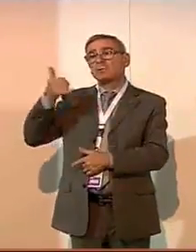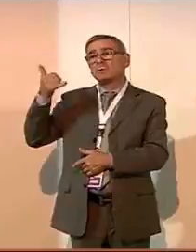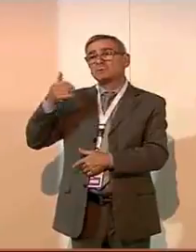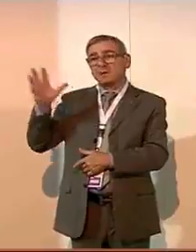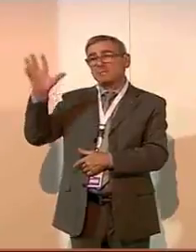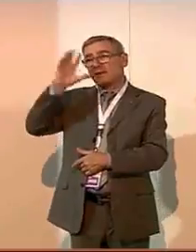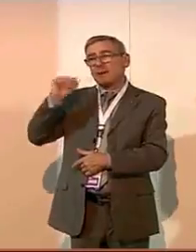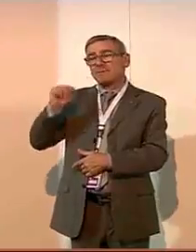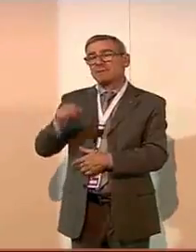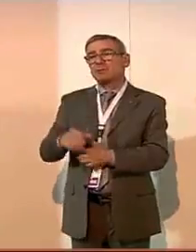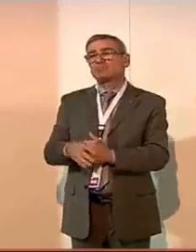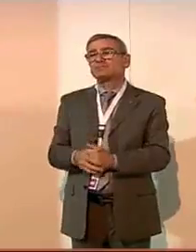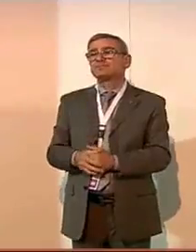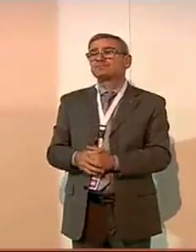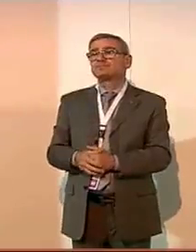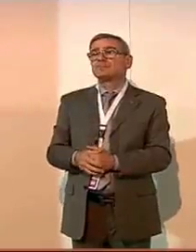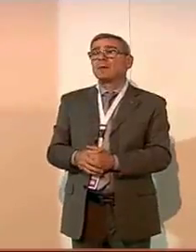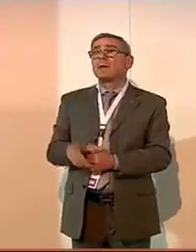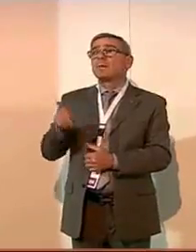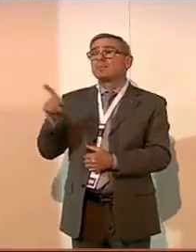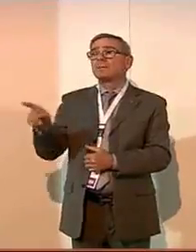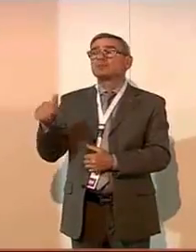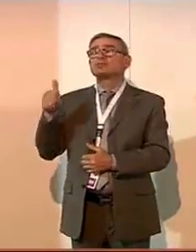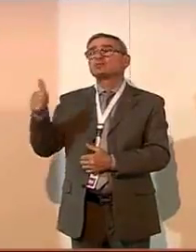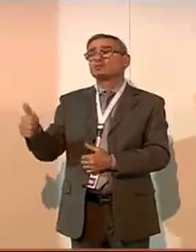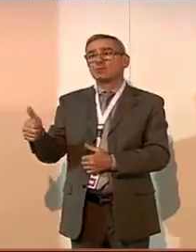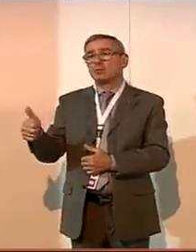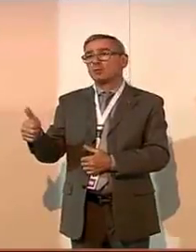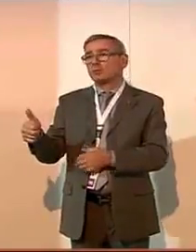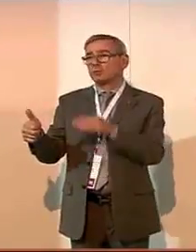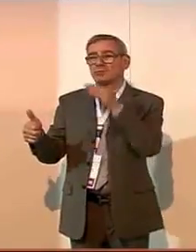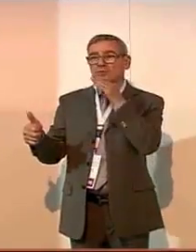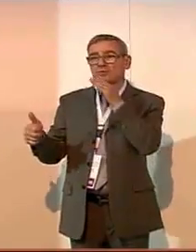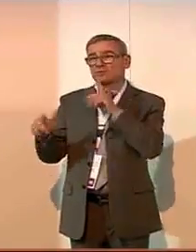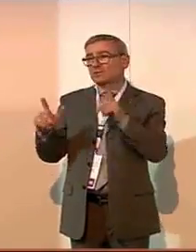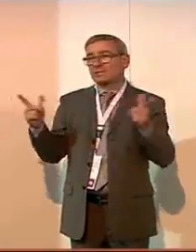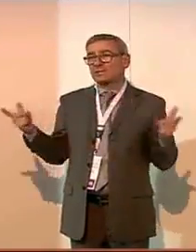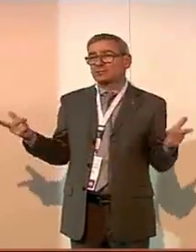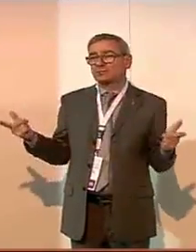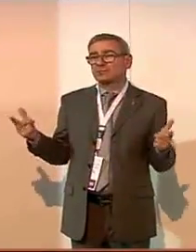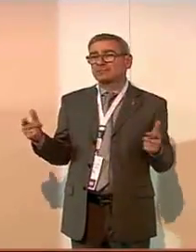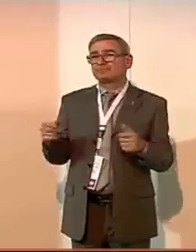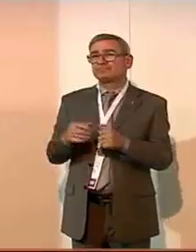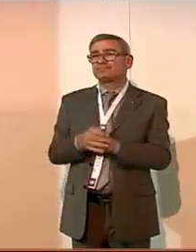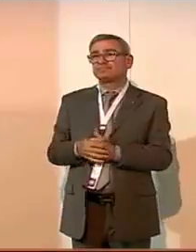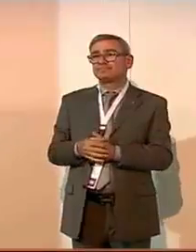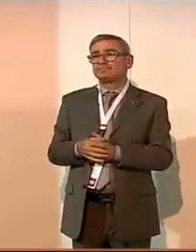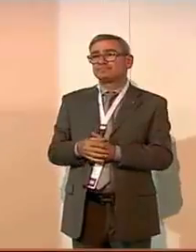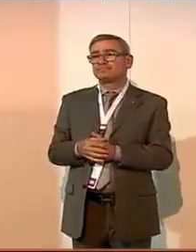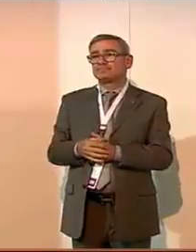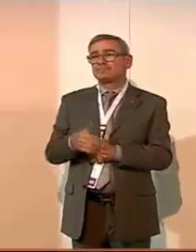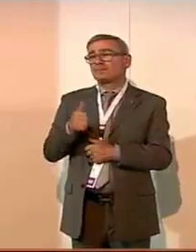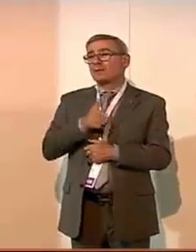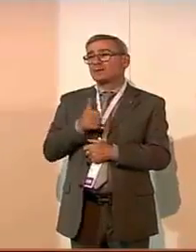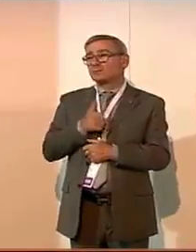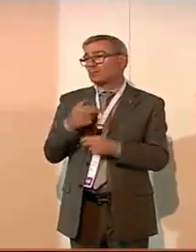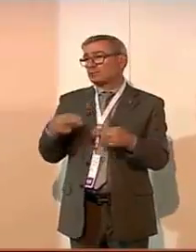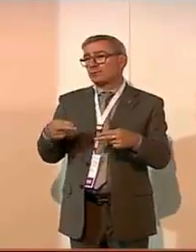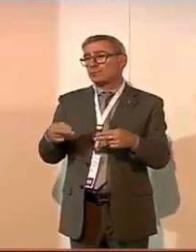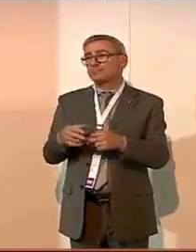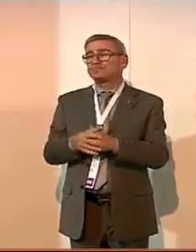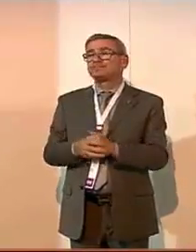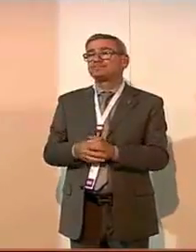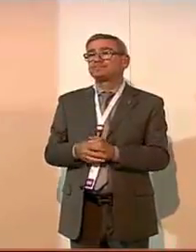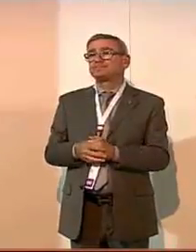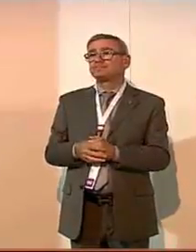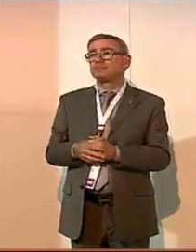compreso ma oggi anche tu da solo non basti più perché nessuno basta a se stesso e la